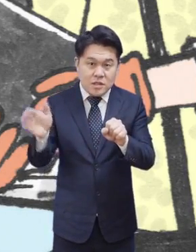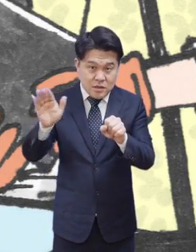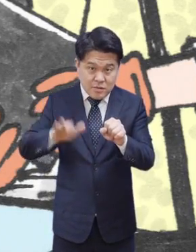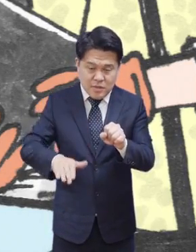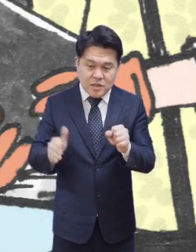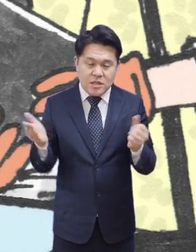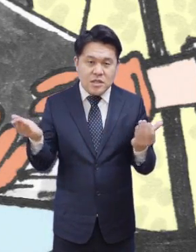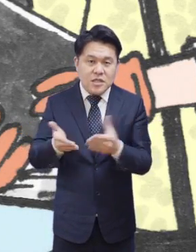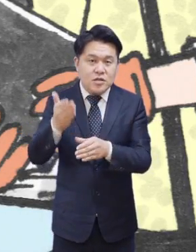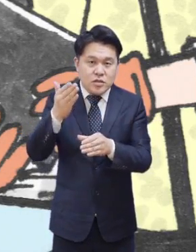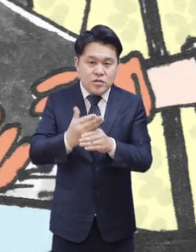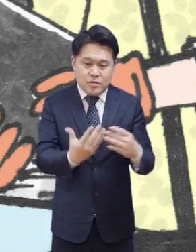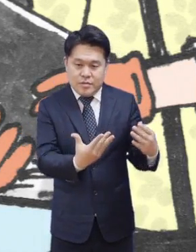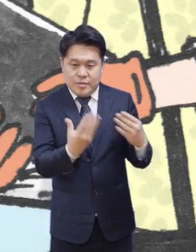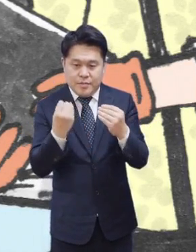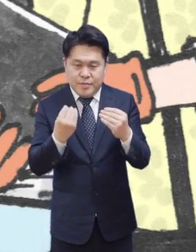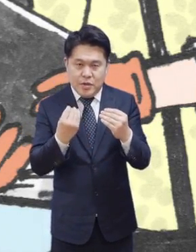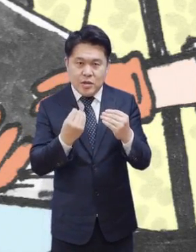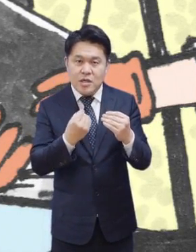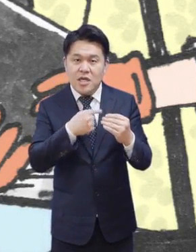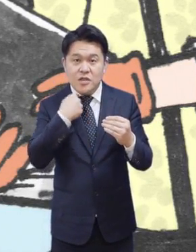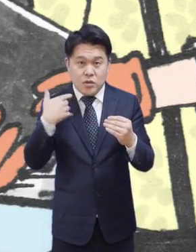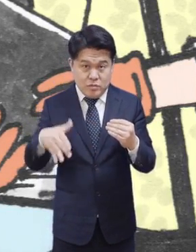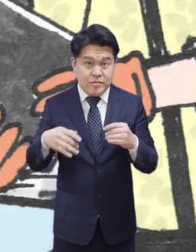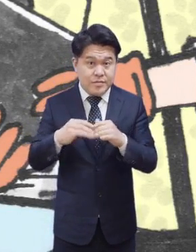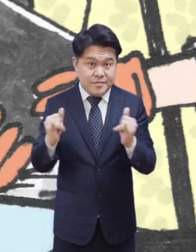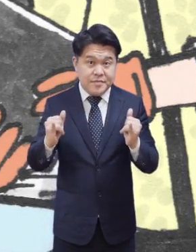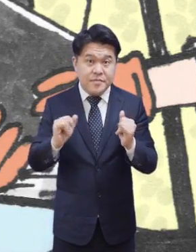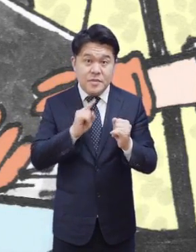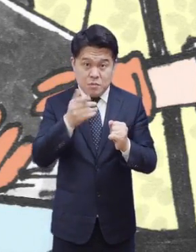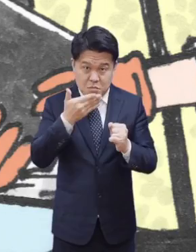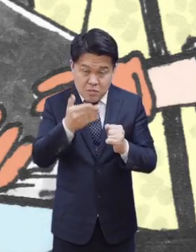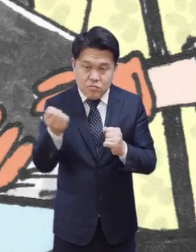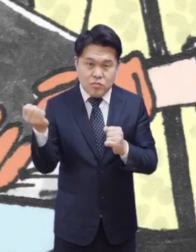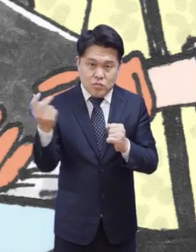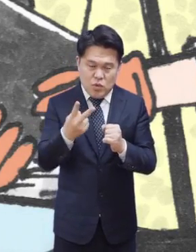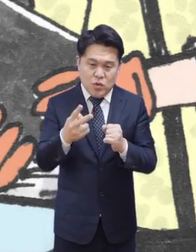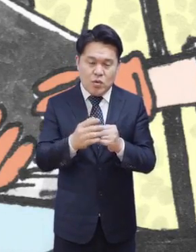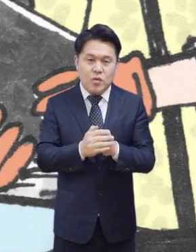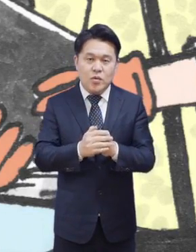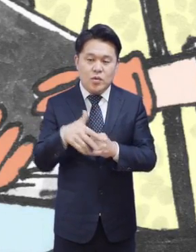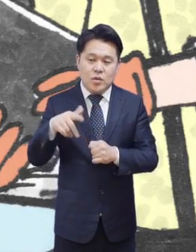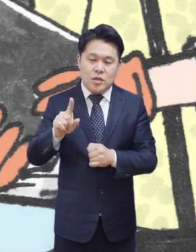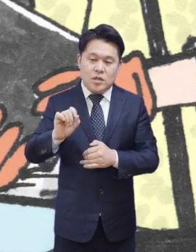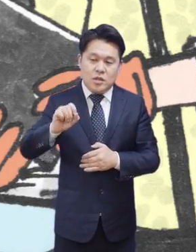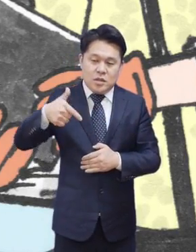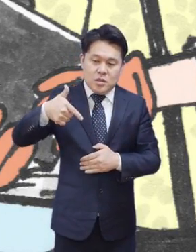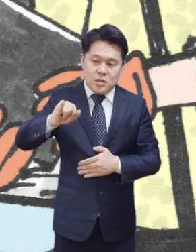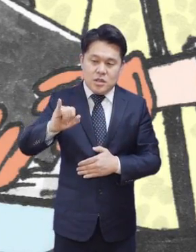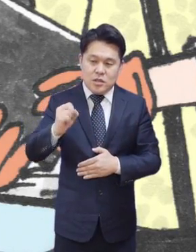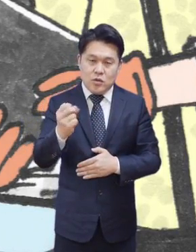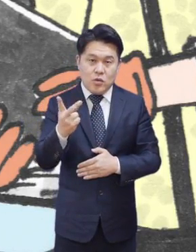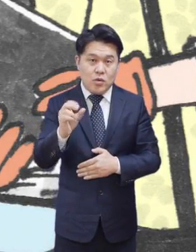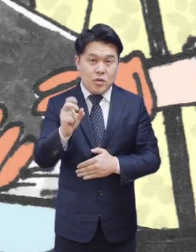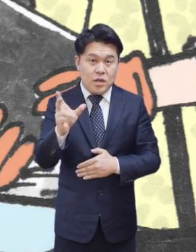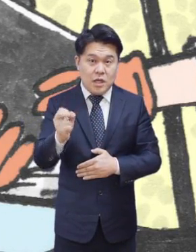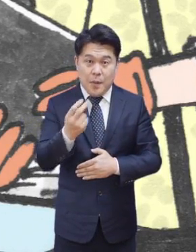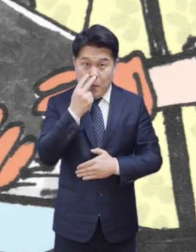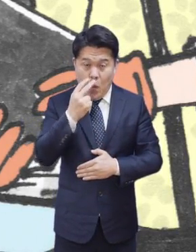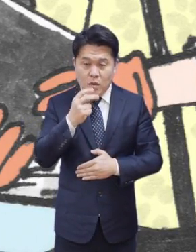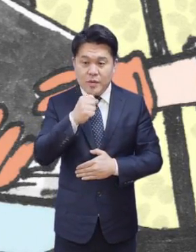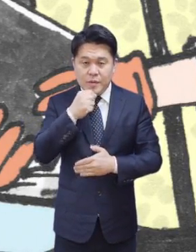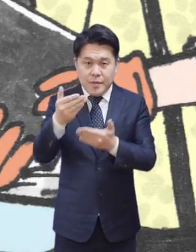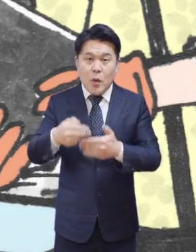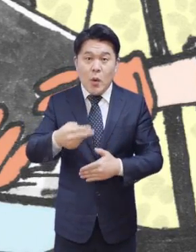이내라도 장애인 일자리 참여 중단 조치를 받으면 안 되며 끝으로 장기 요양보험에서 등급을